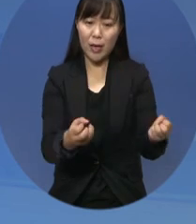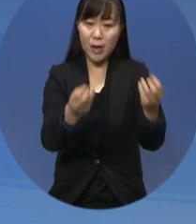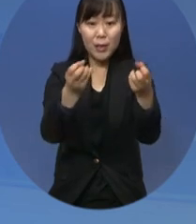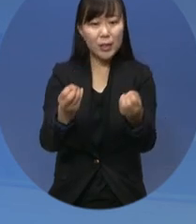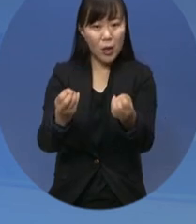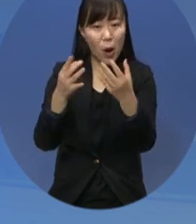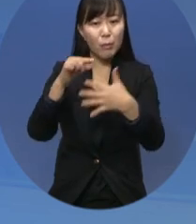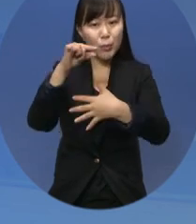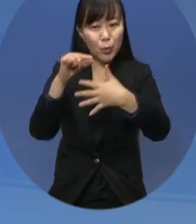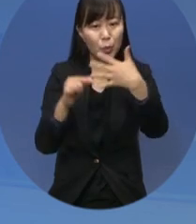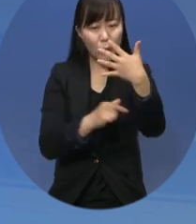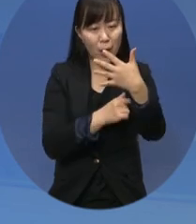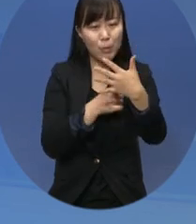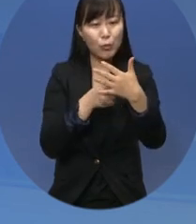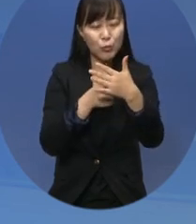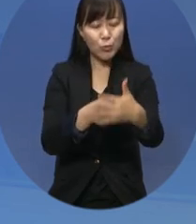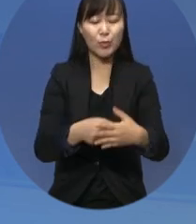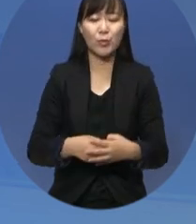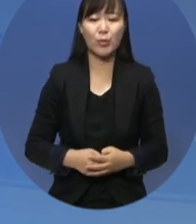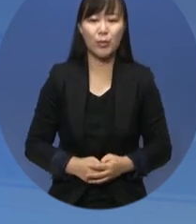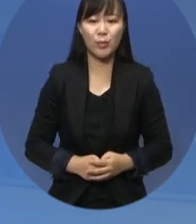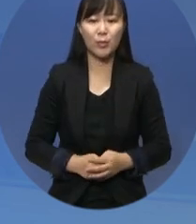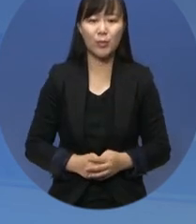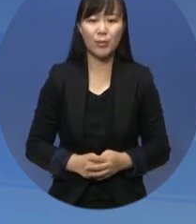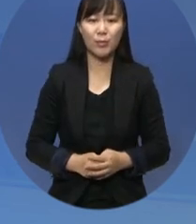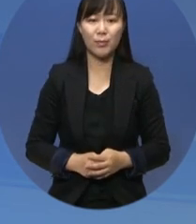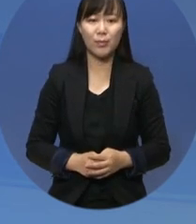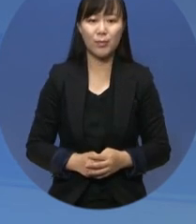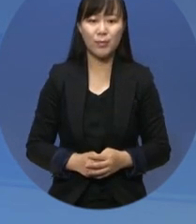이벤트와 프로그램으로 진행됩니다.